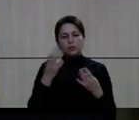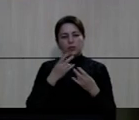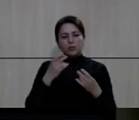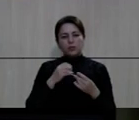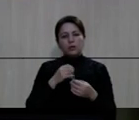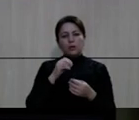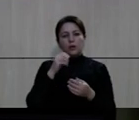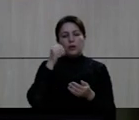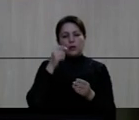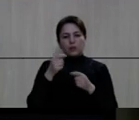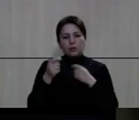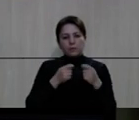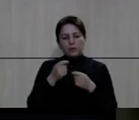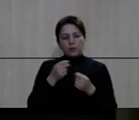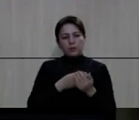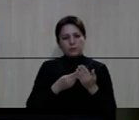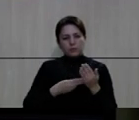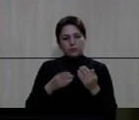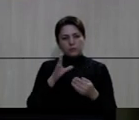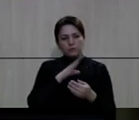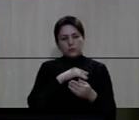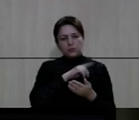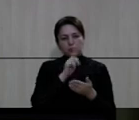Rahbarning imzosi bo'lishi shart.